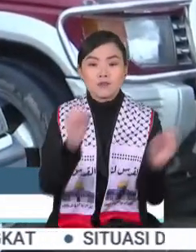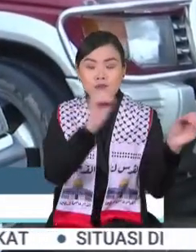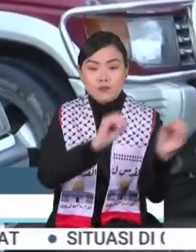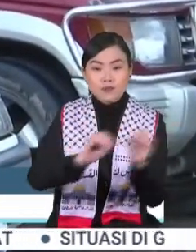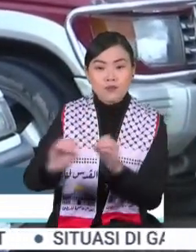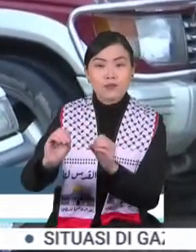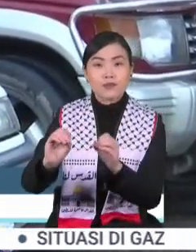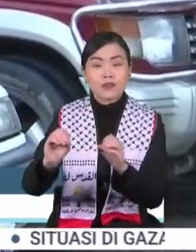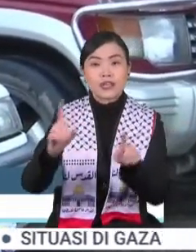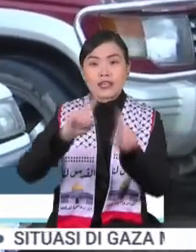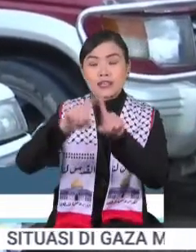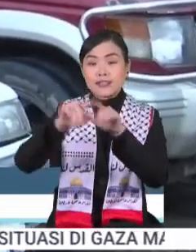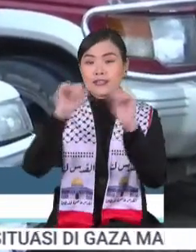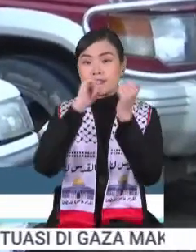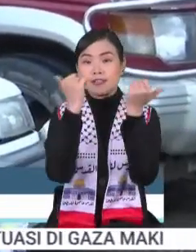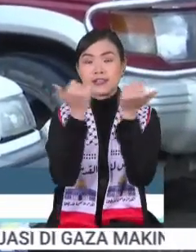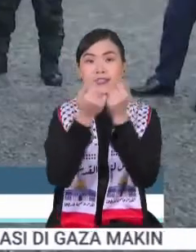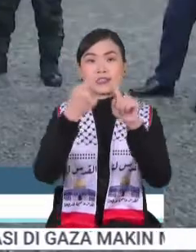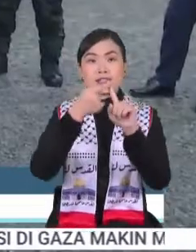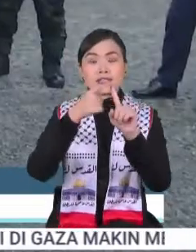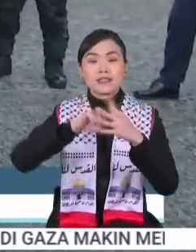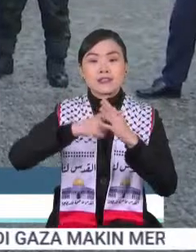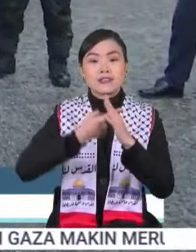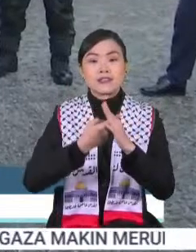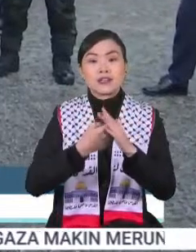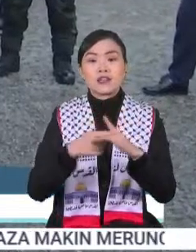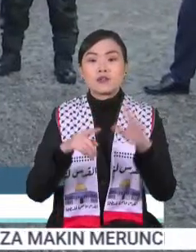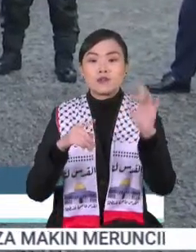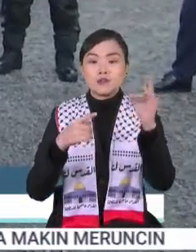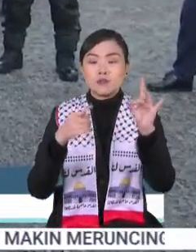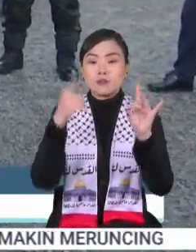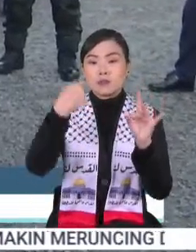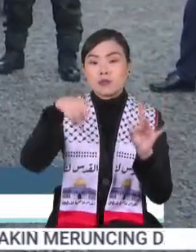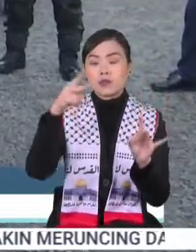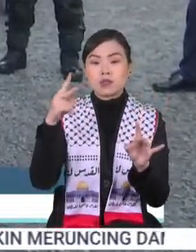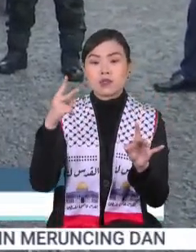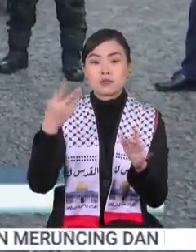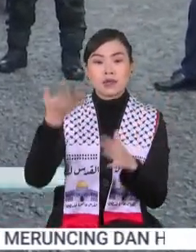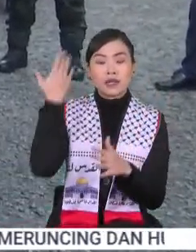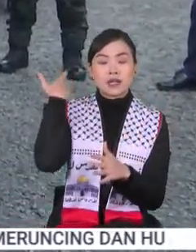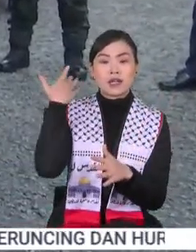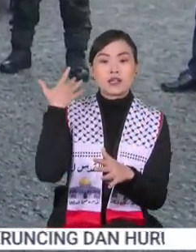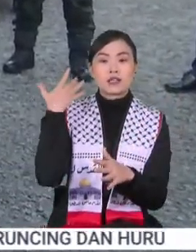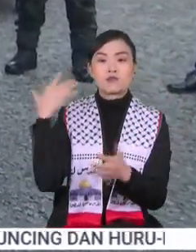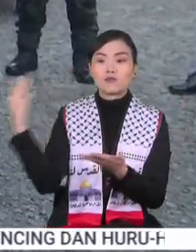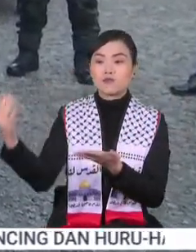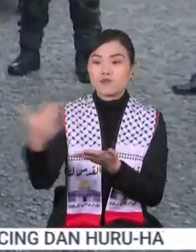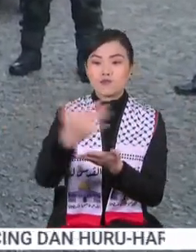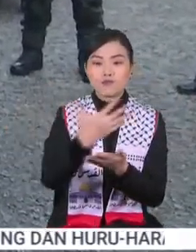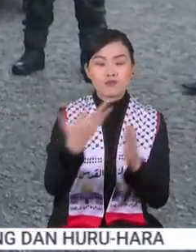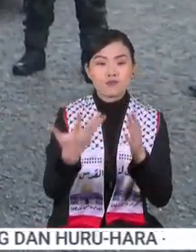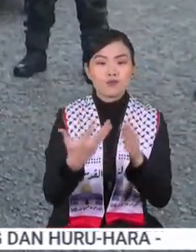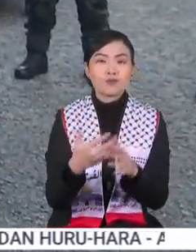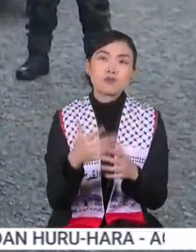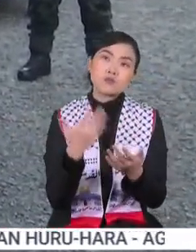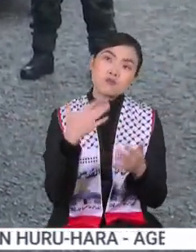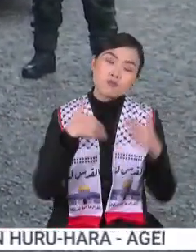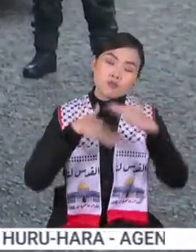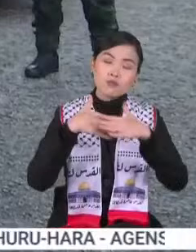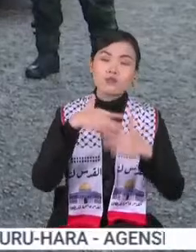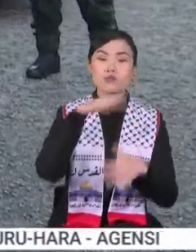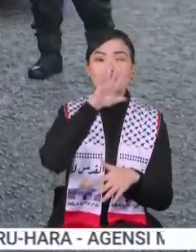14 agensi bermula 12 disember lalu sebanyak 84 kes direkodkan membabitkan nilai rampasan berjumlah hampir R50